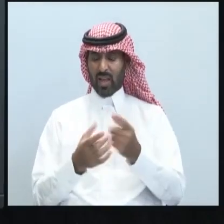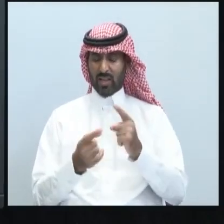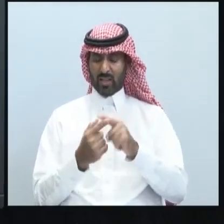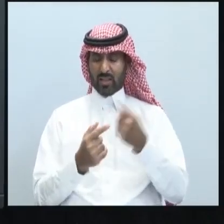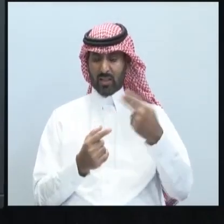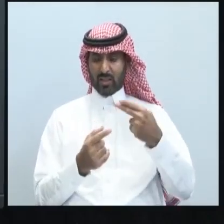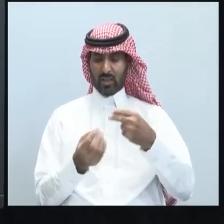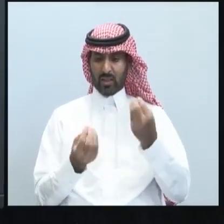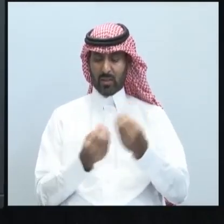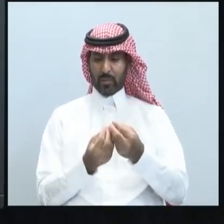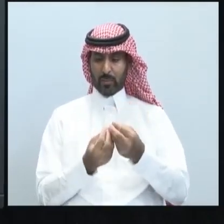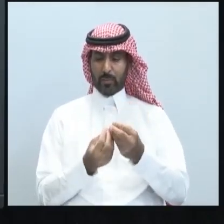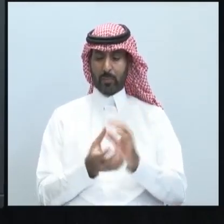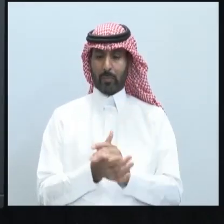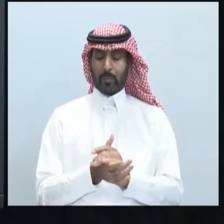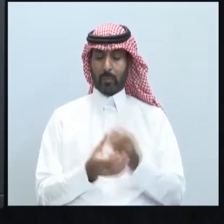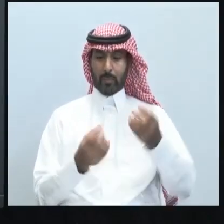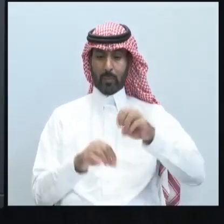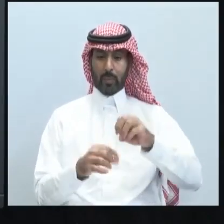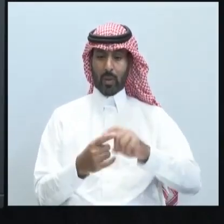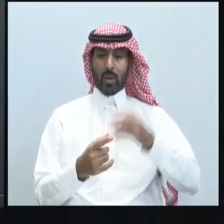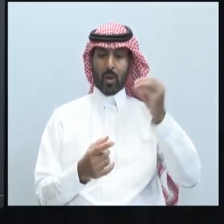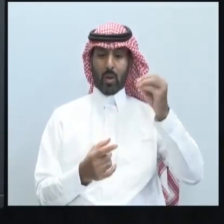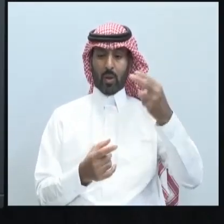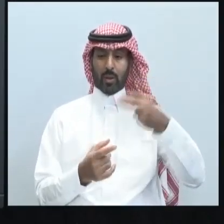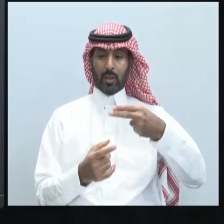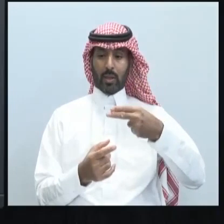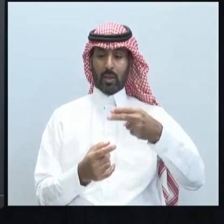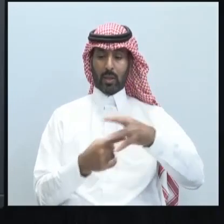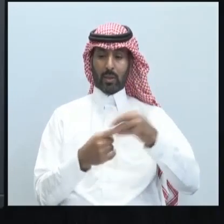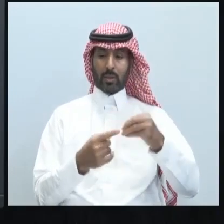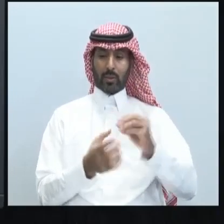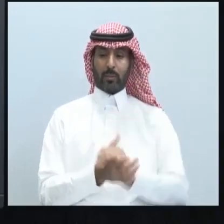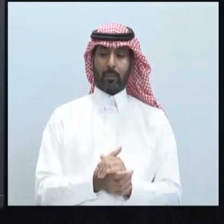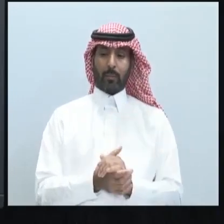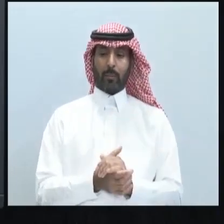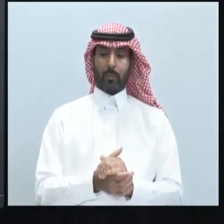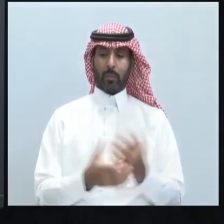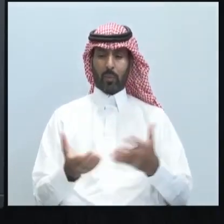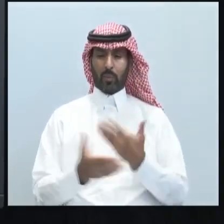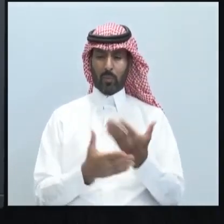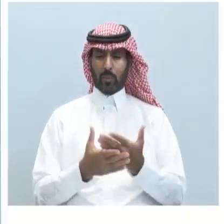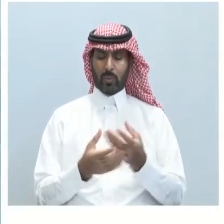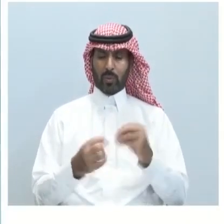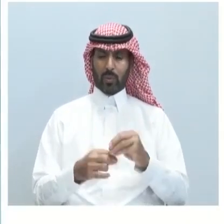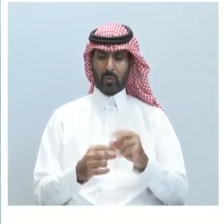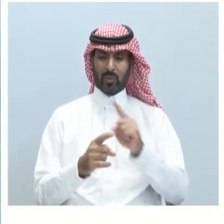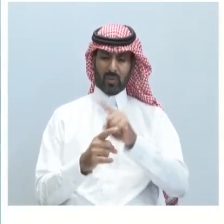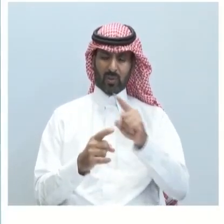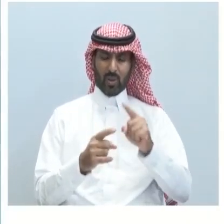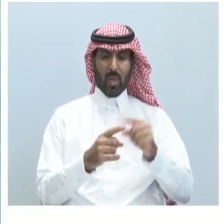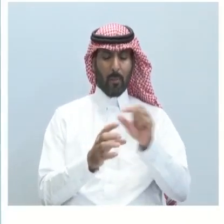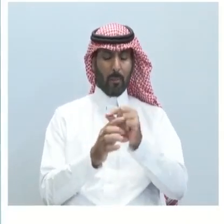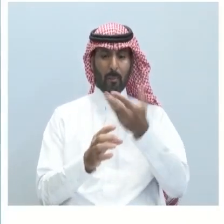الهيدروجين المضافه مع ايونات مين الهيدروكسيد لتكون المزيد من جزيئات